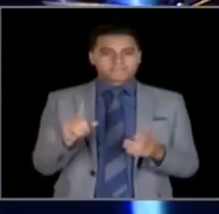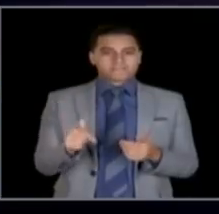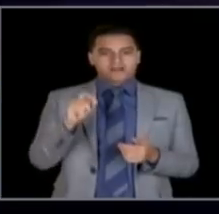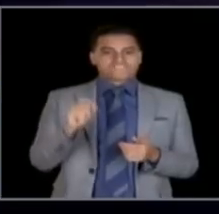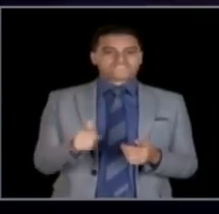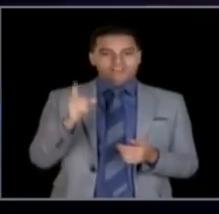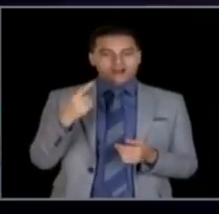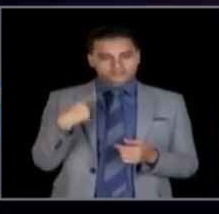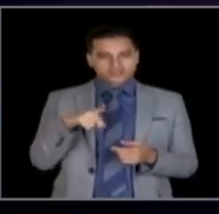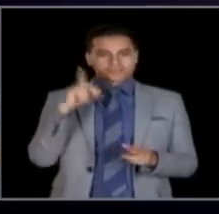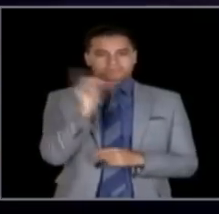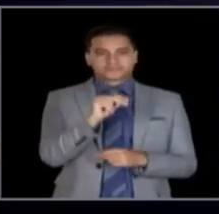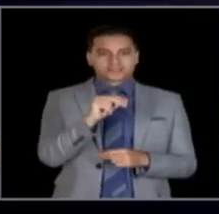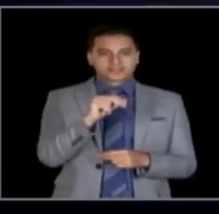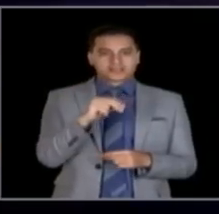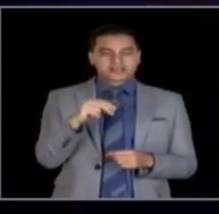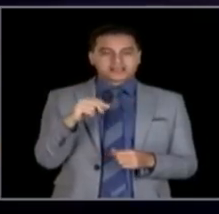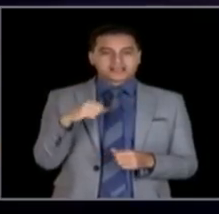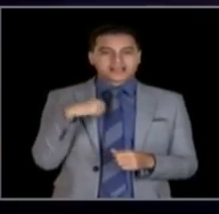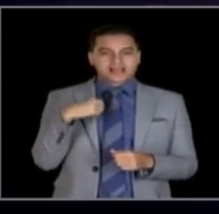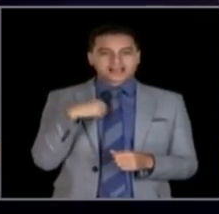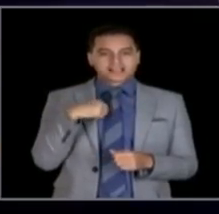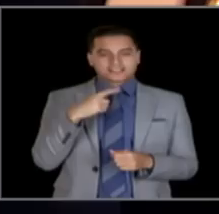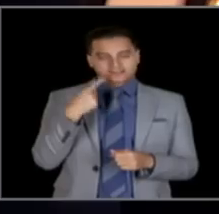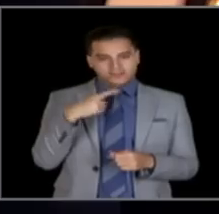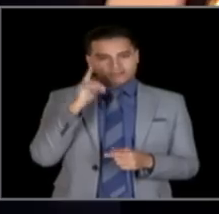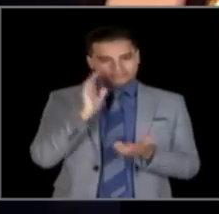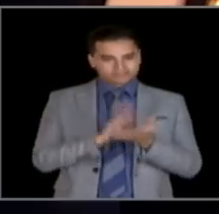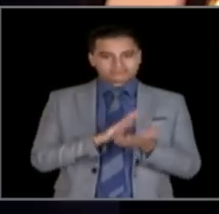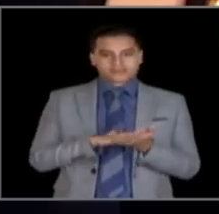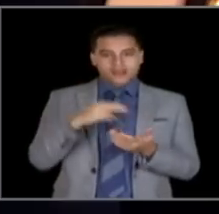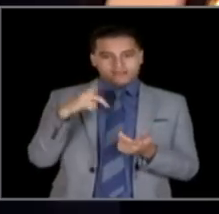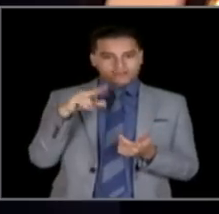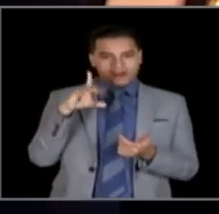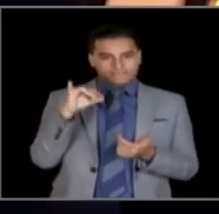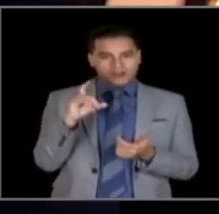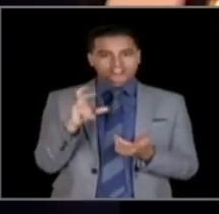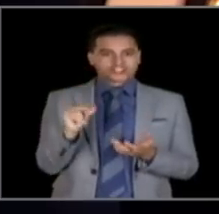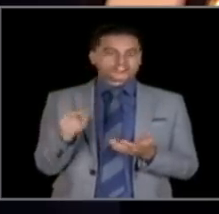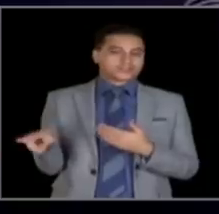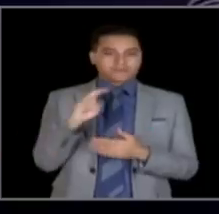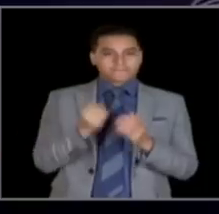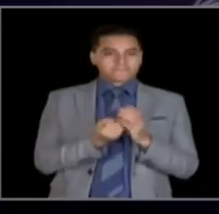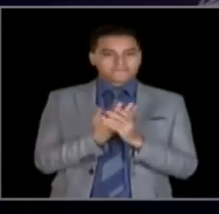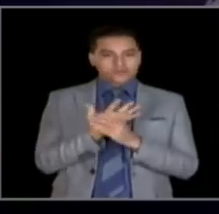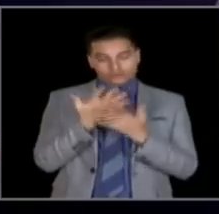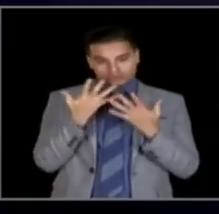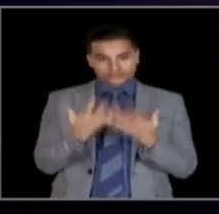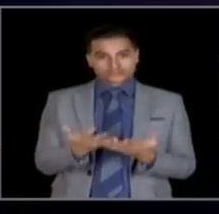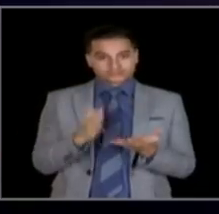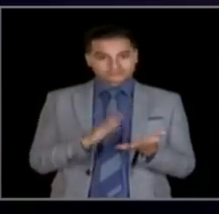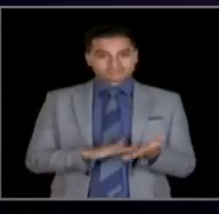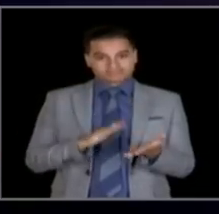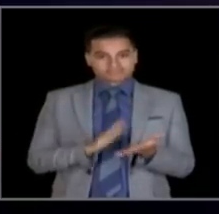فرنسا كسبت الأرجنتين 4-3، برافو عليك عبد الرحمن. 20 نقطة، مفاجأة من